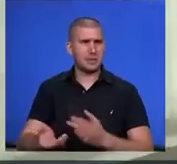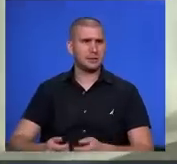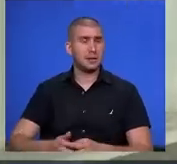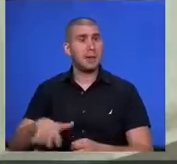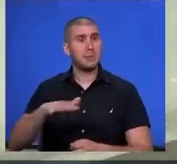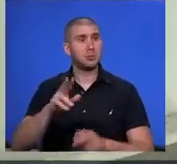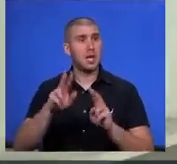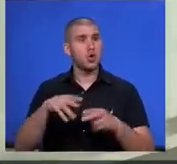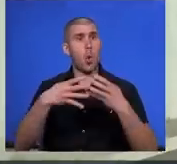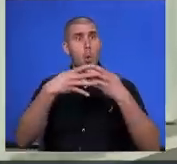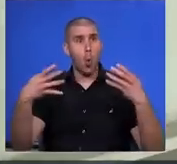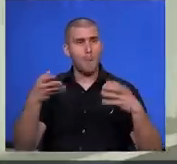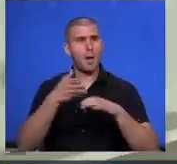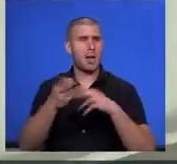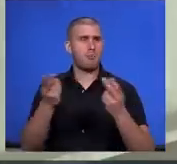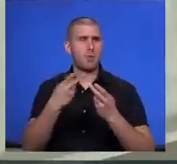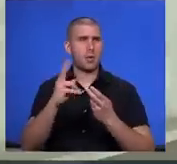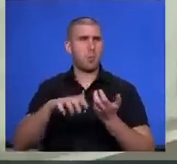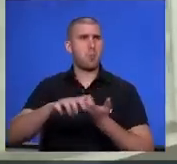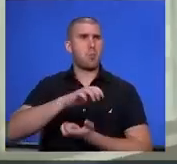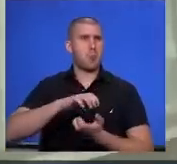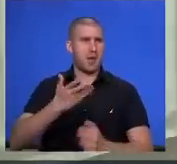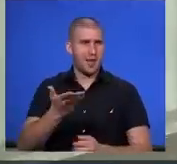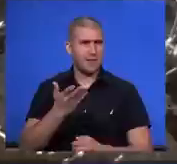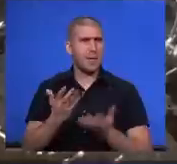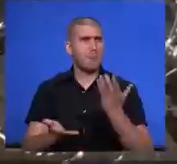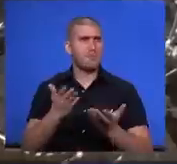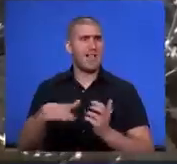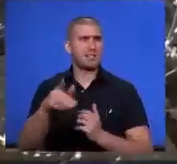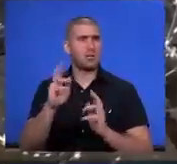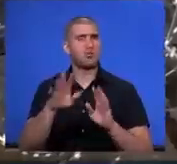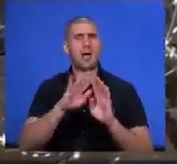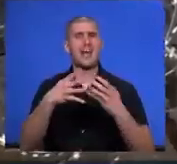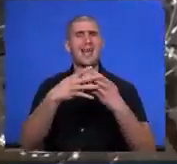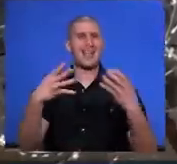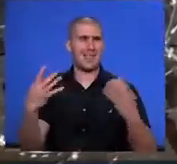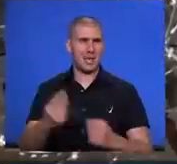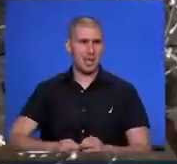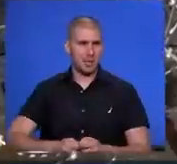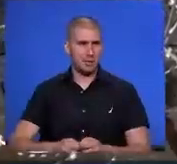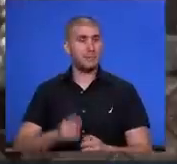שבהן קיימת חומה, החצייה כמובן מורכבת הרבה יותר בהשוואה לאזורים שבהן קיימת רק גדר,